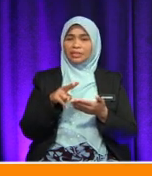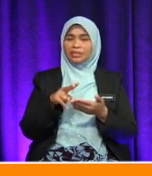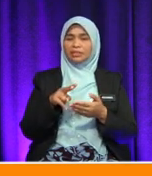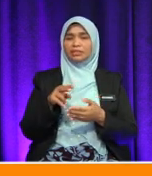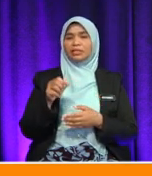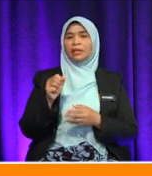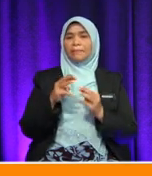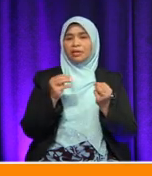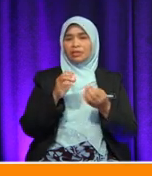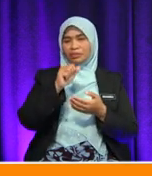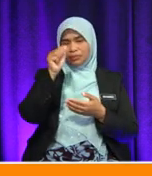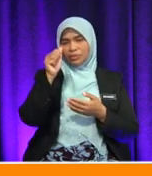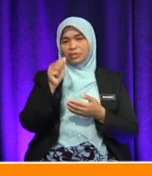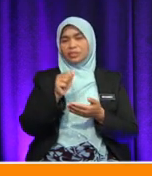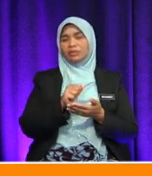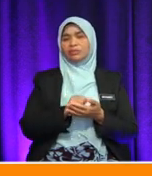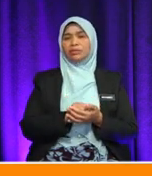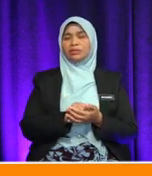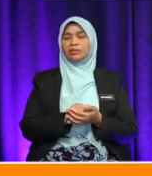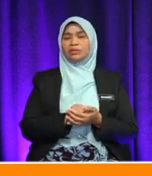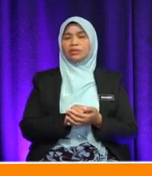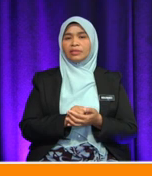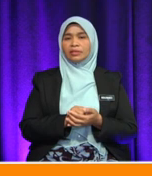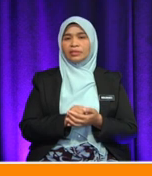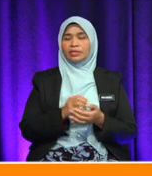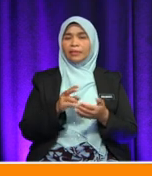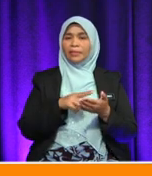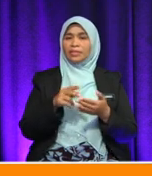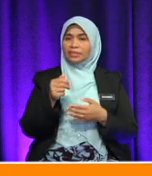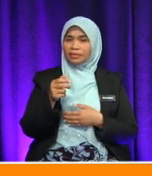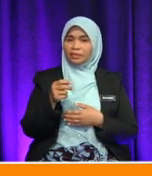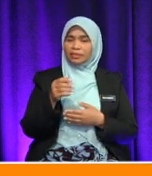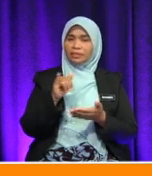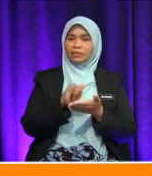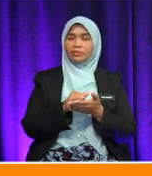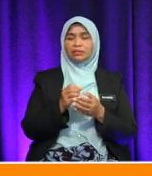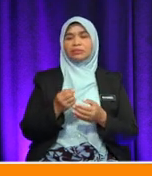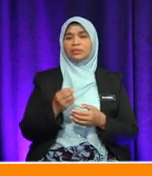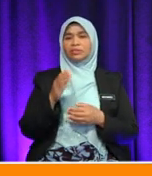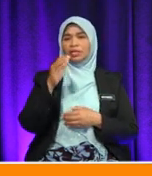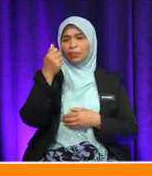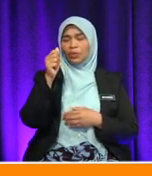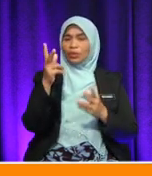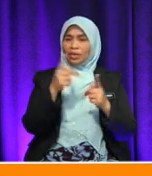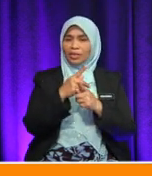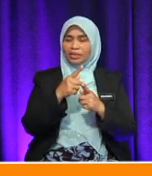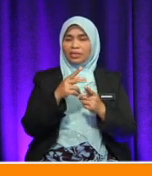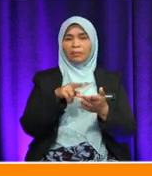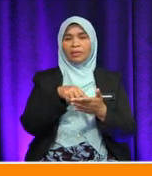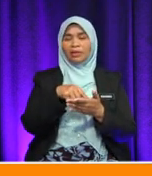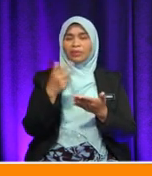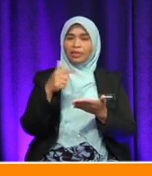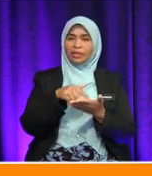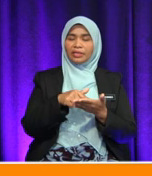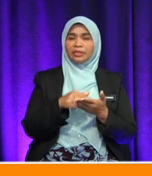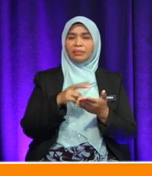15 kali kemudian engkau ruko dan rajinlah dzikir tersebut sebanyak 10 kali kemudian engkau bangkit daripada sebanyak